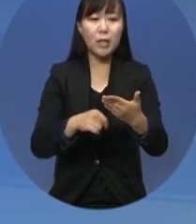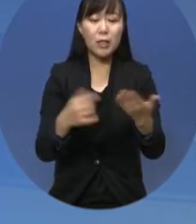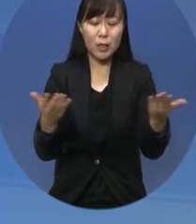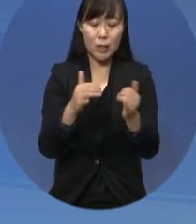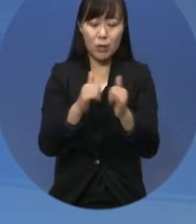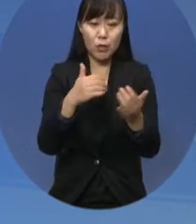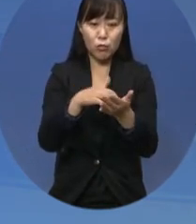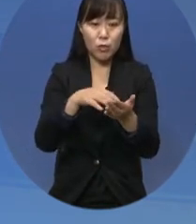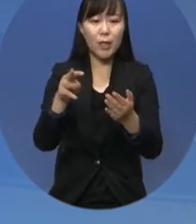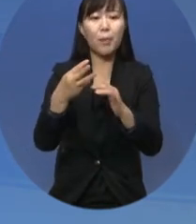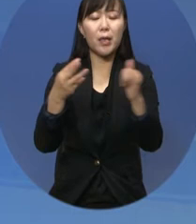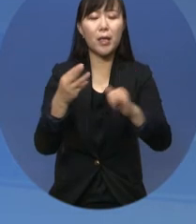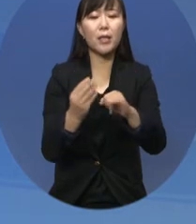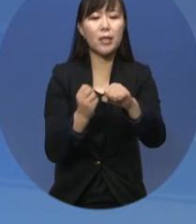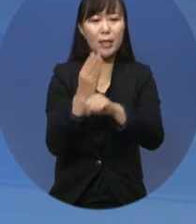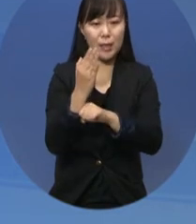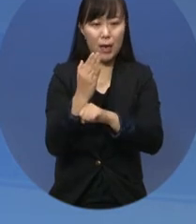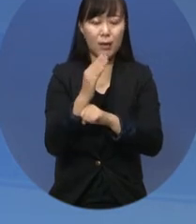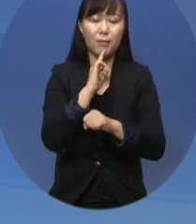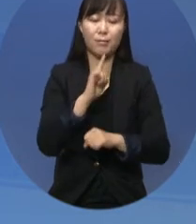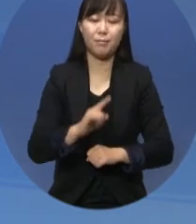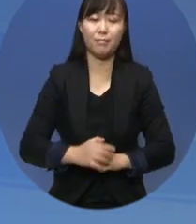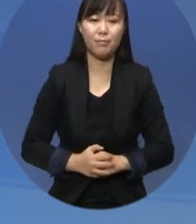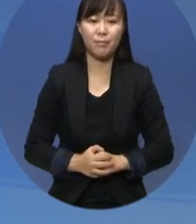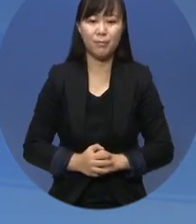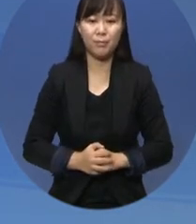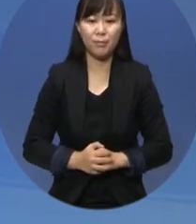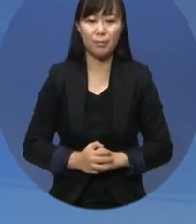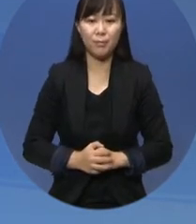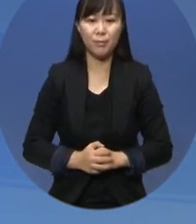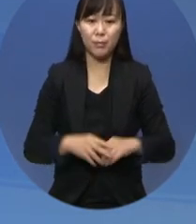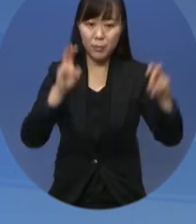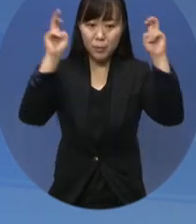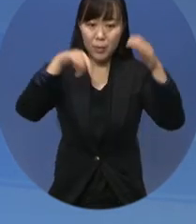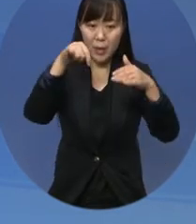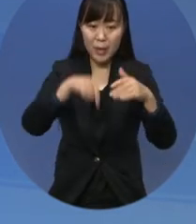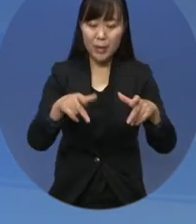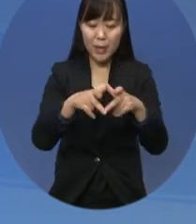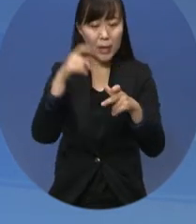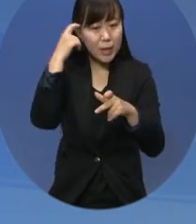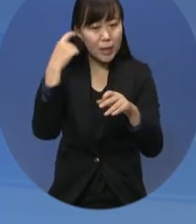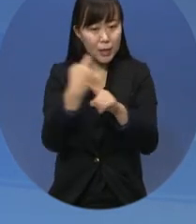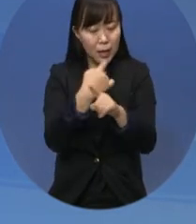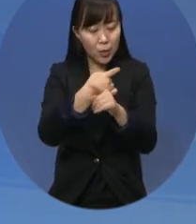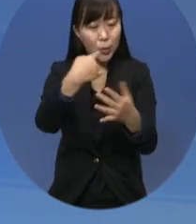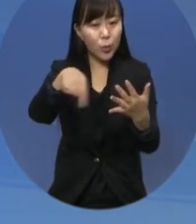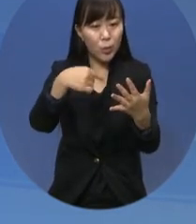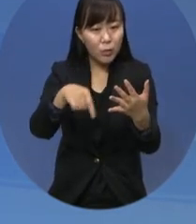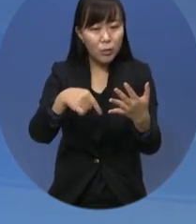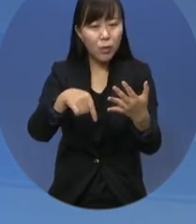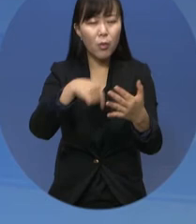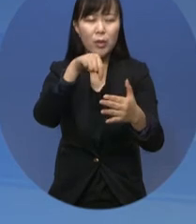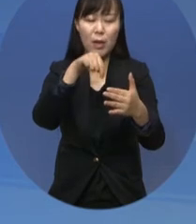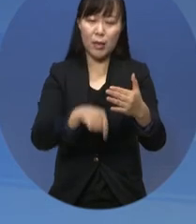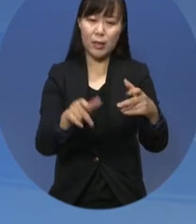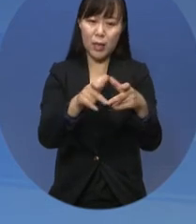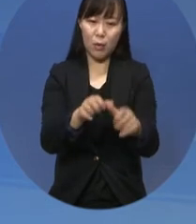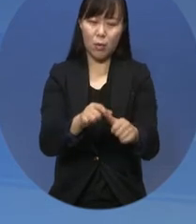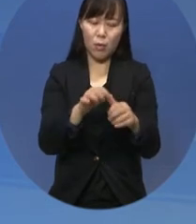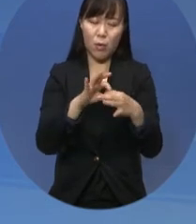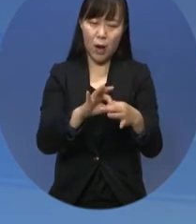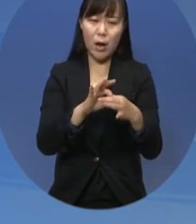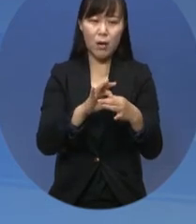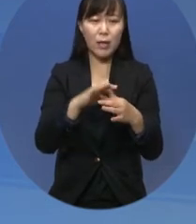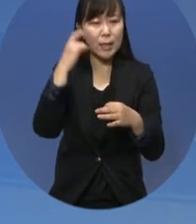수 300인 이상인 사업주로 정했습니다. 직장 내 장애인 인식 개선 교육은 사업장 내의 장애인에 대한